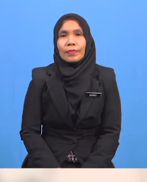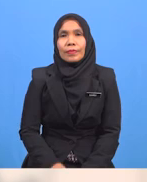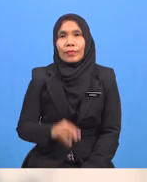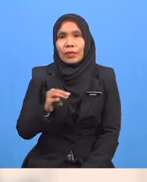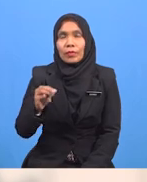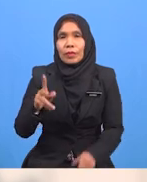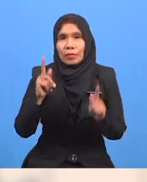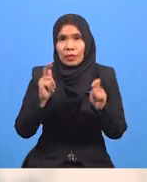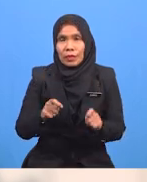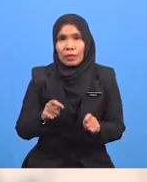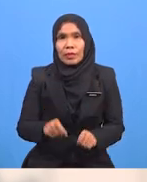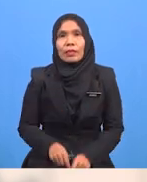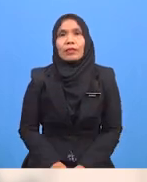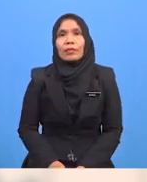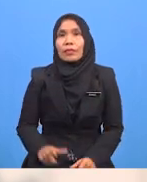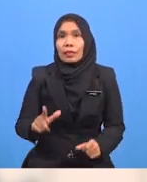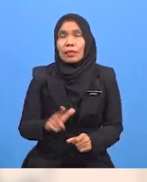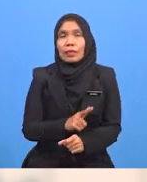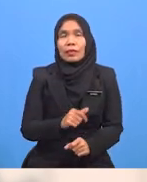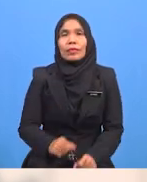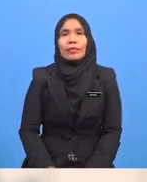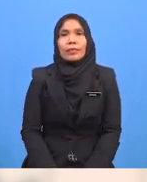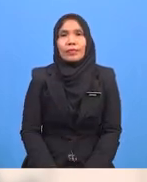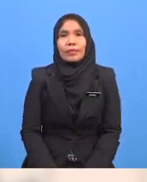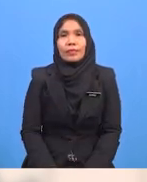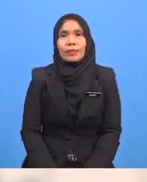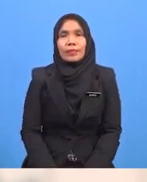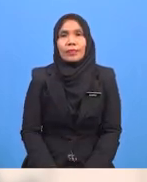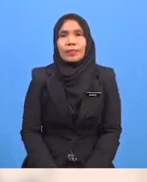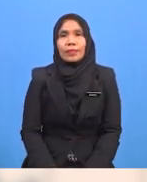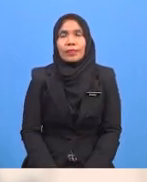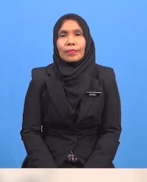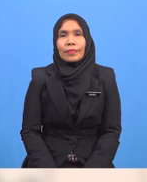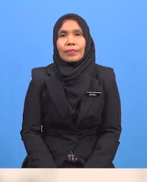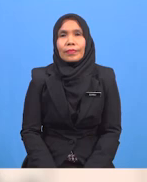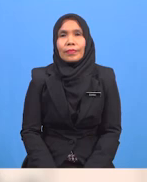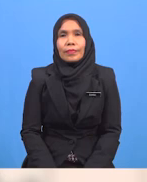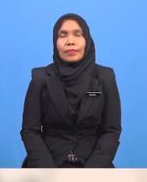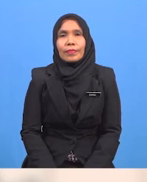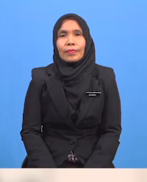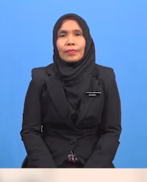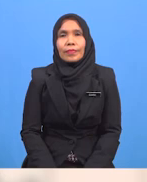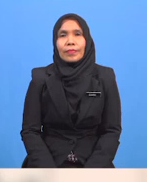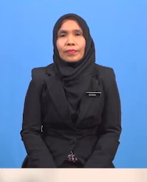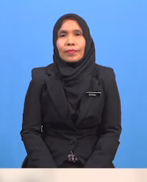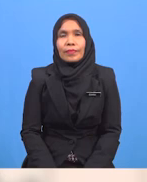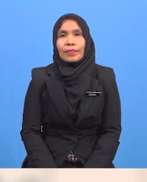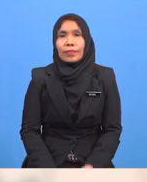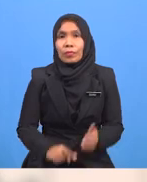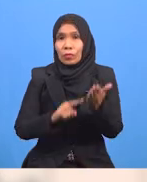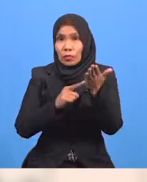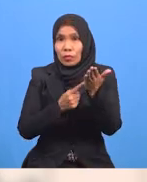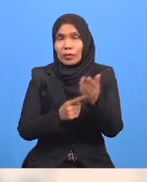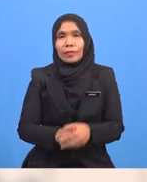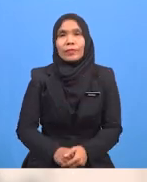murid-murid perlu melengkapkan maklumat bagi panjang sisi segitiga ABC terlebih